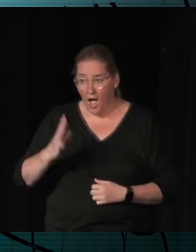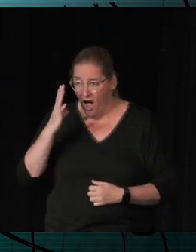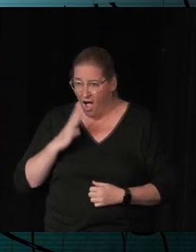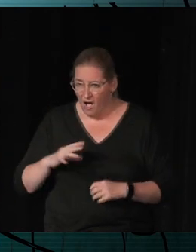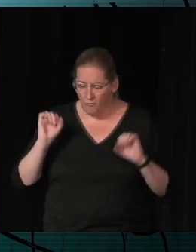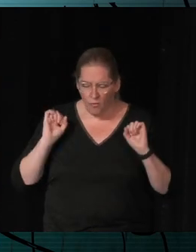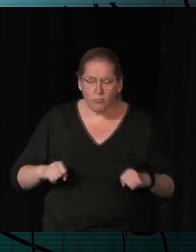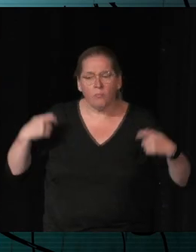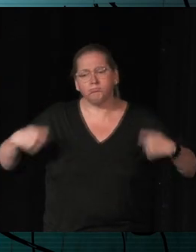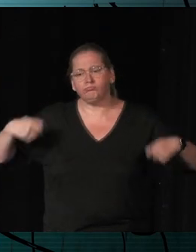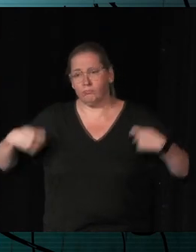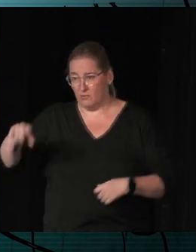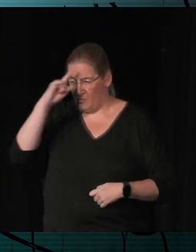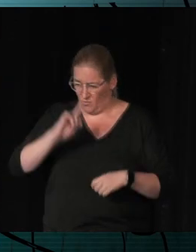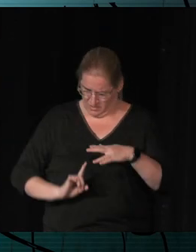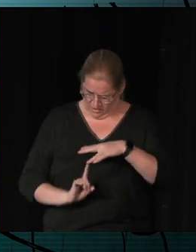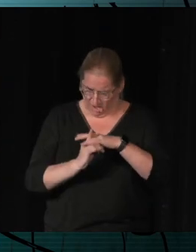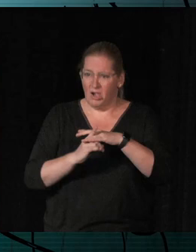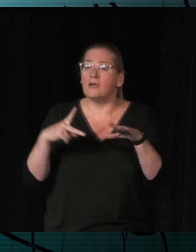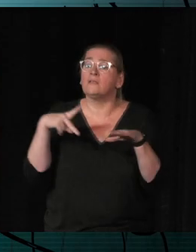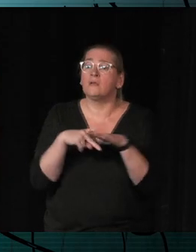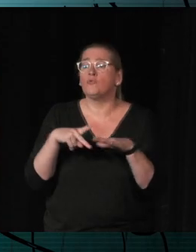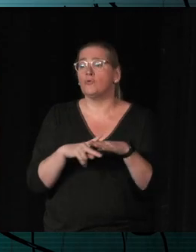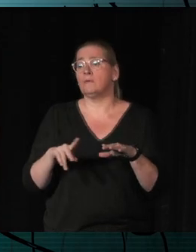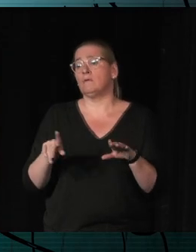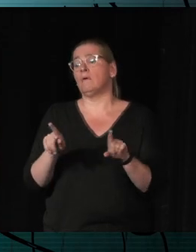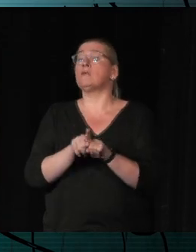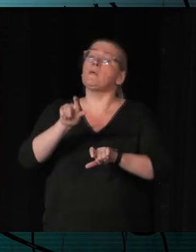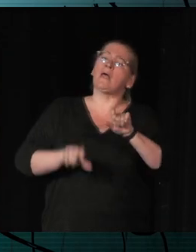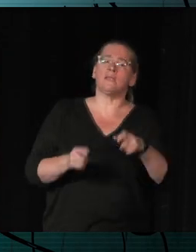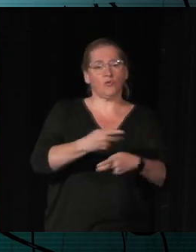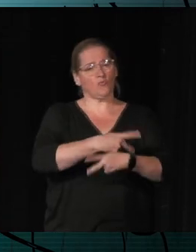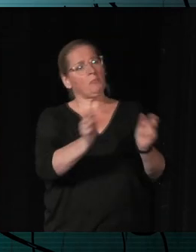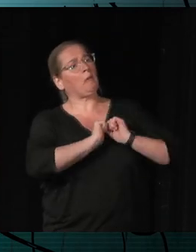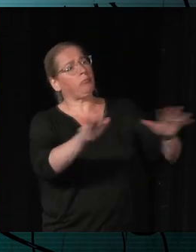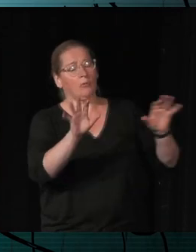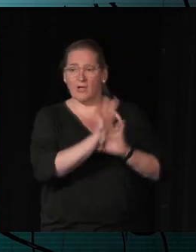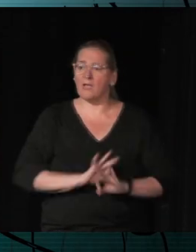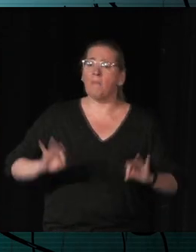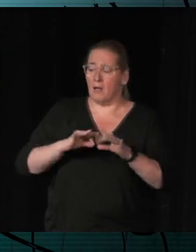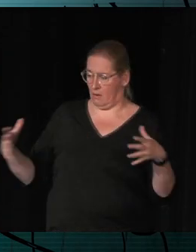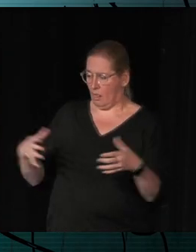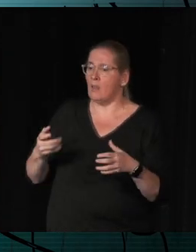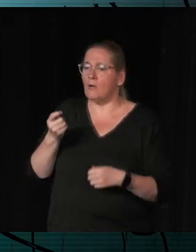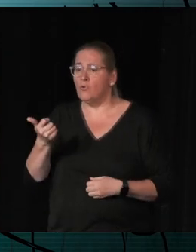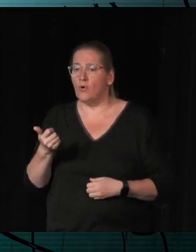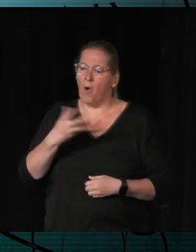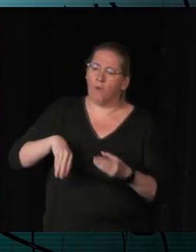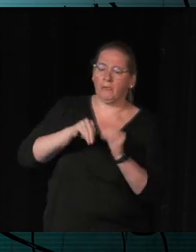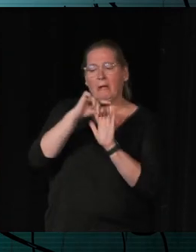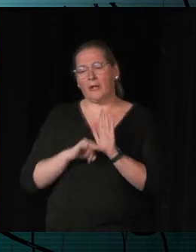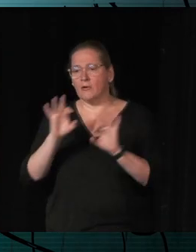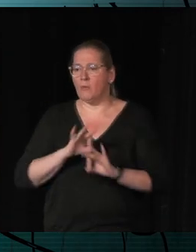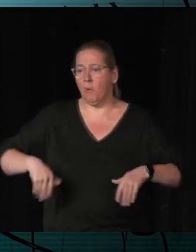c'était vraiment encore pas le grand public il y a maintenant pour les jeux vidéos donc il y a comme il y avait pas de règles et cetera on pouvait voilà on pouvait